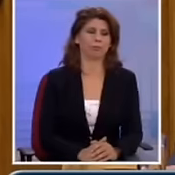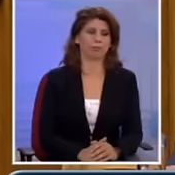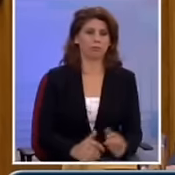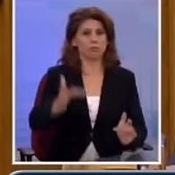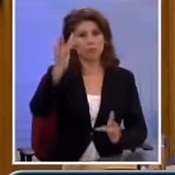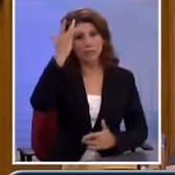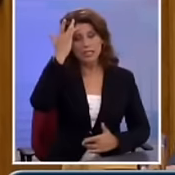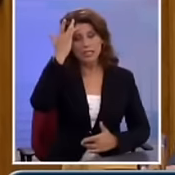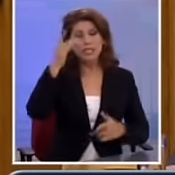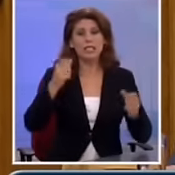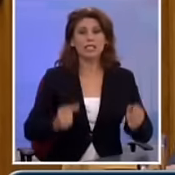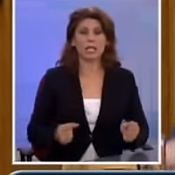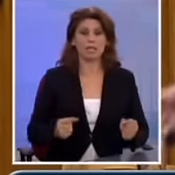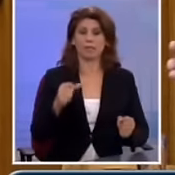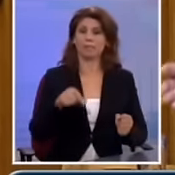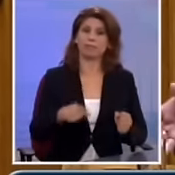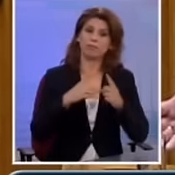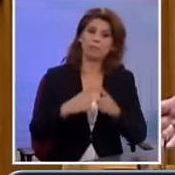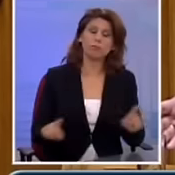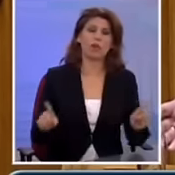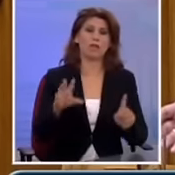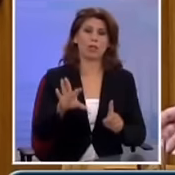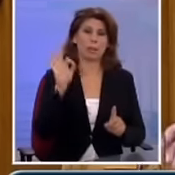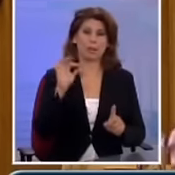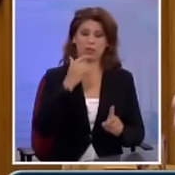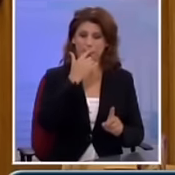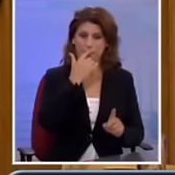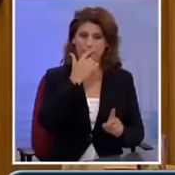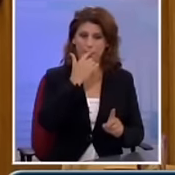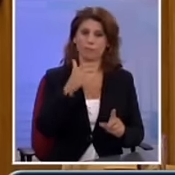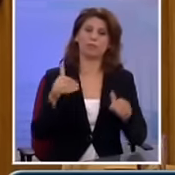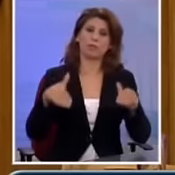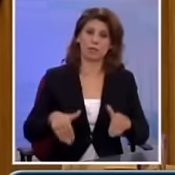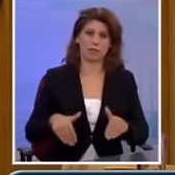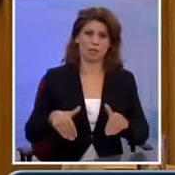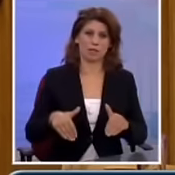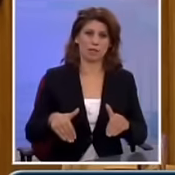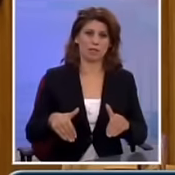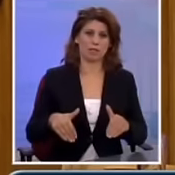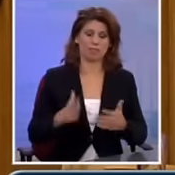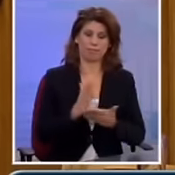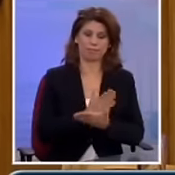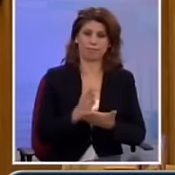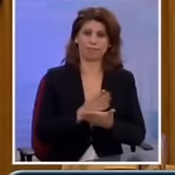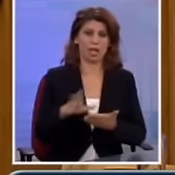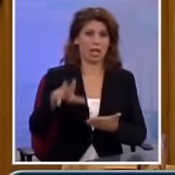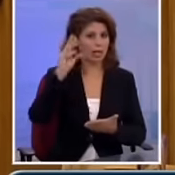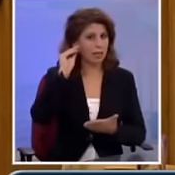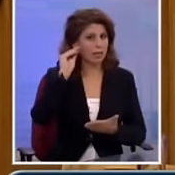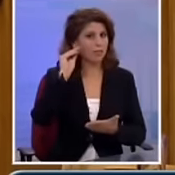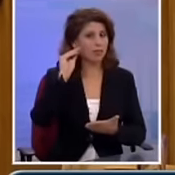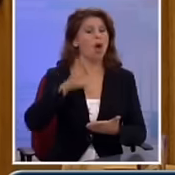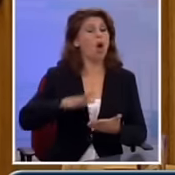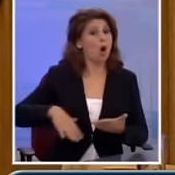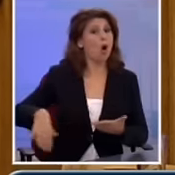συνειδητής στάσης πάνω στις διαφορετικές επιλογές και τις σεβαστές διακριτές αντιλήψεις